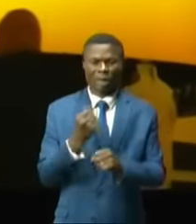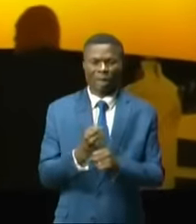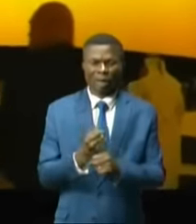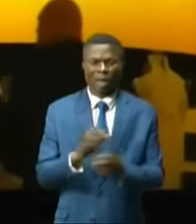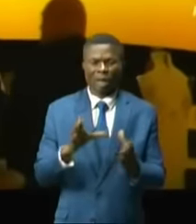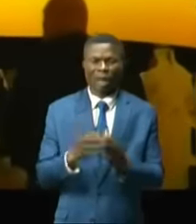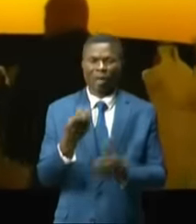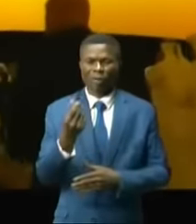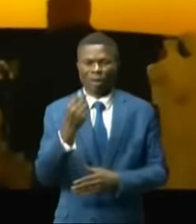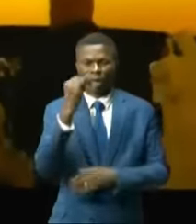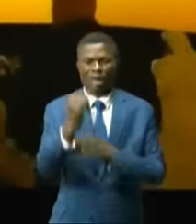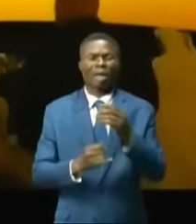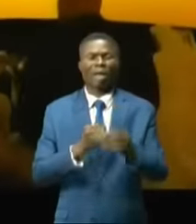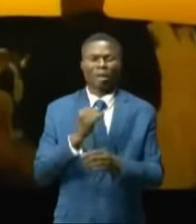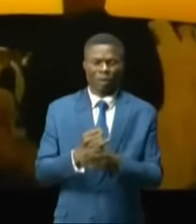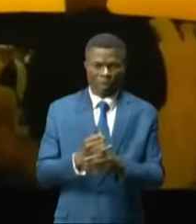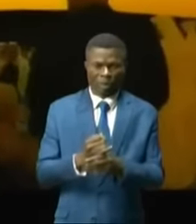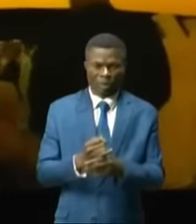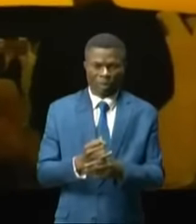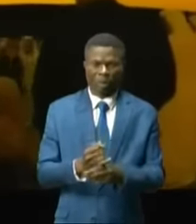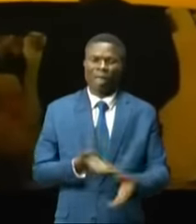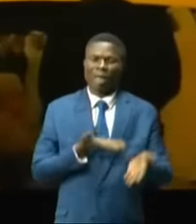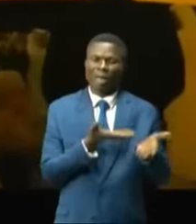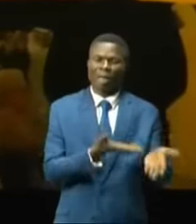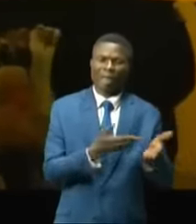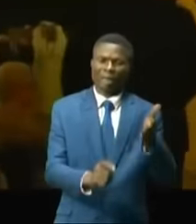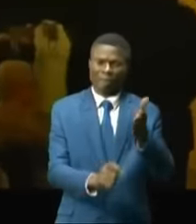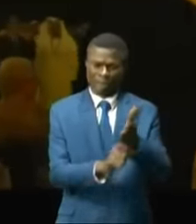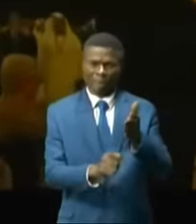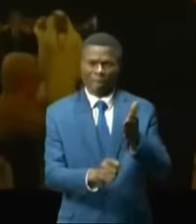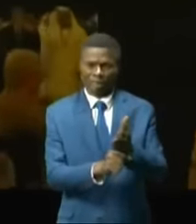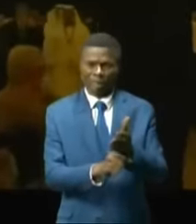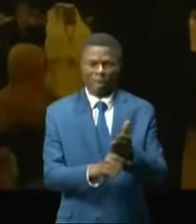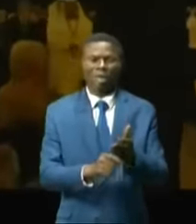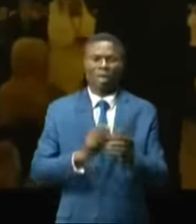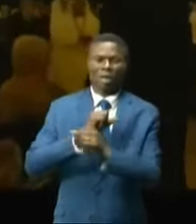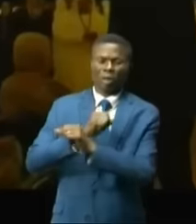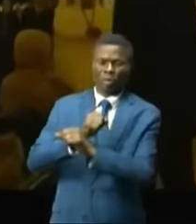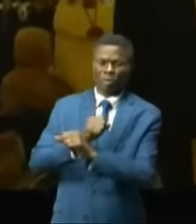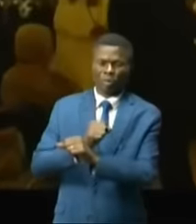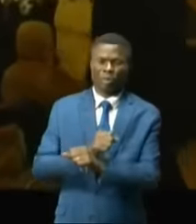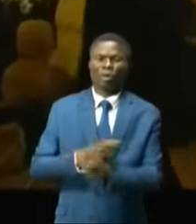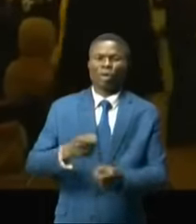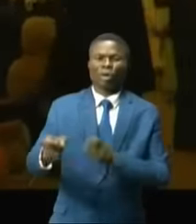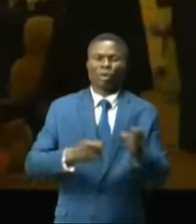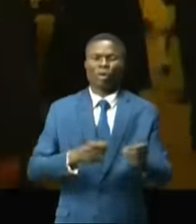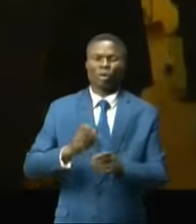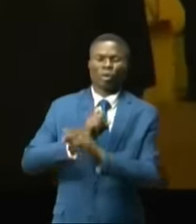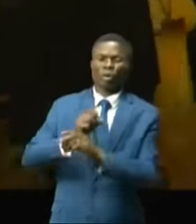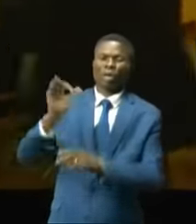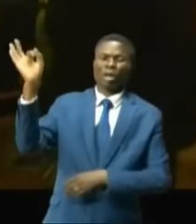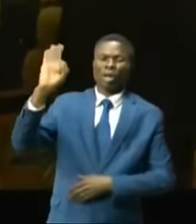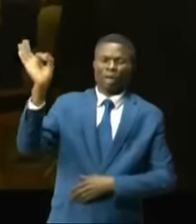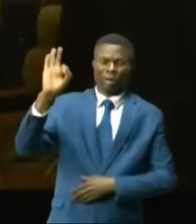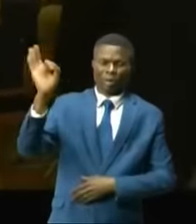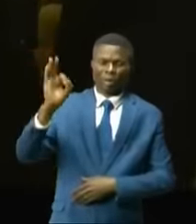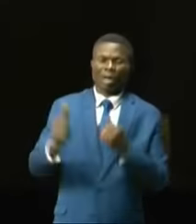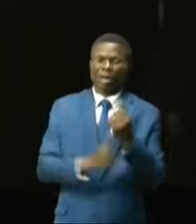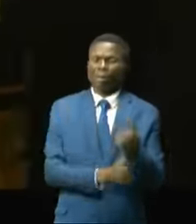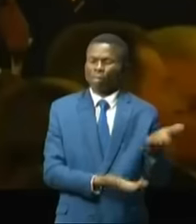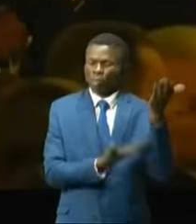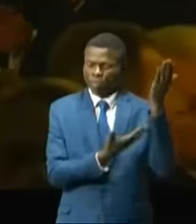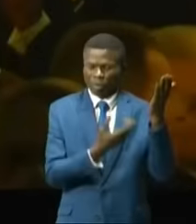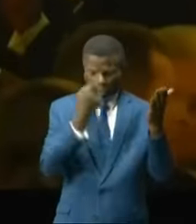un financement international et une assistance technique pour conserver et gérer les forêts, de tourbières et de zones clés